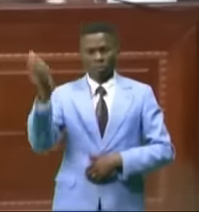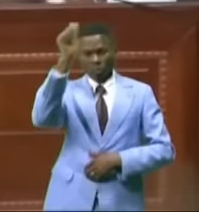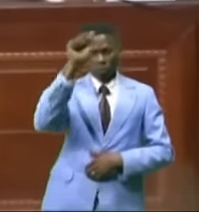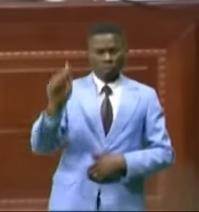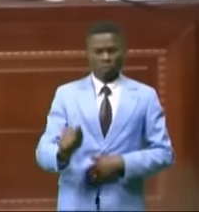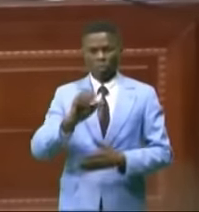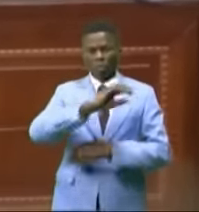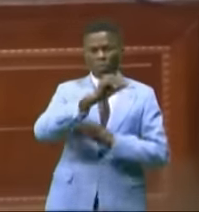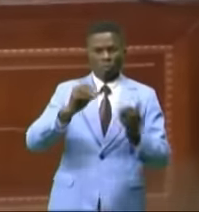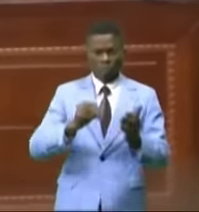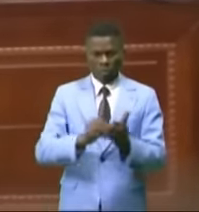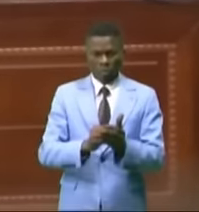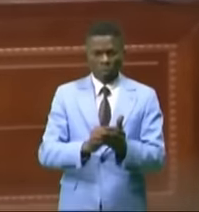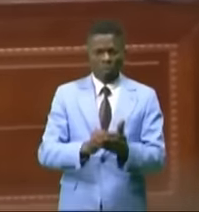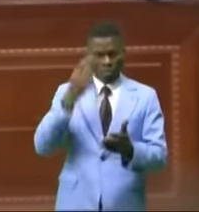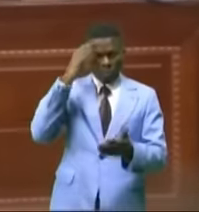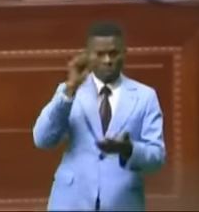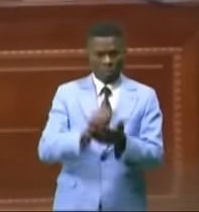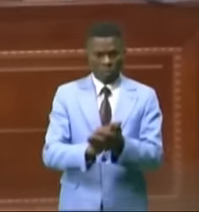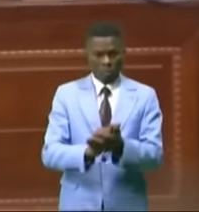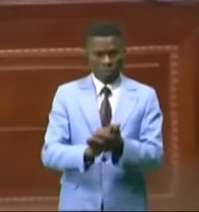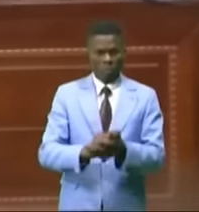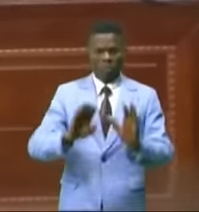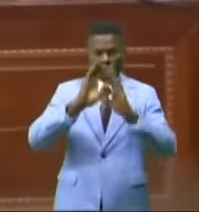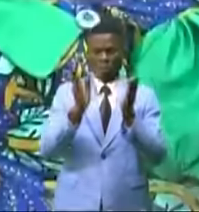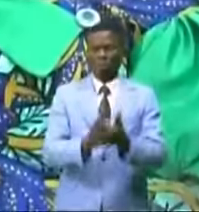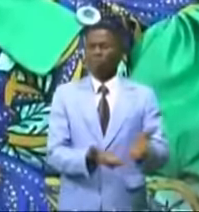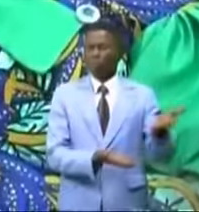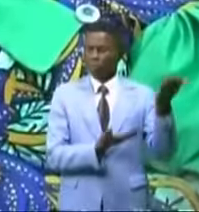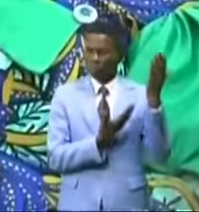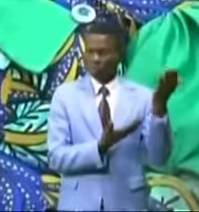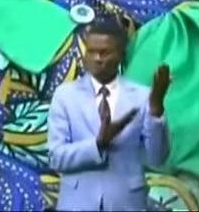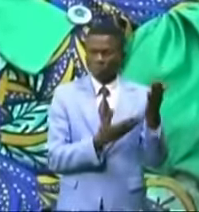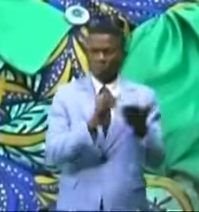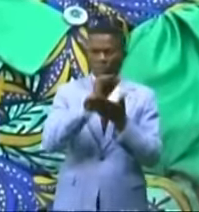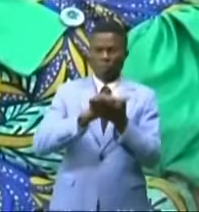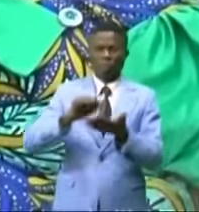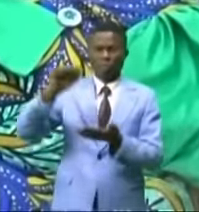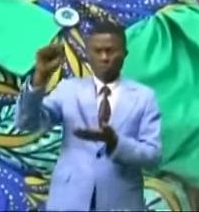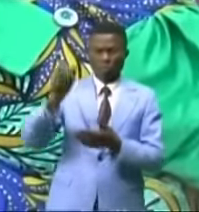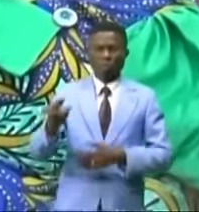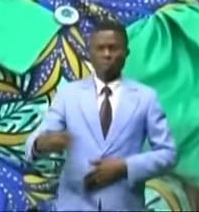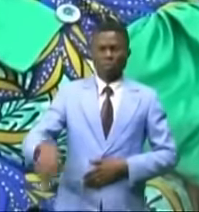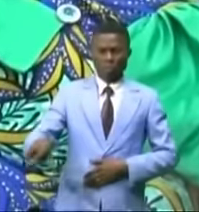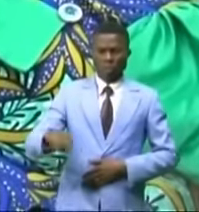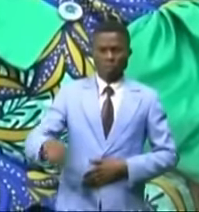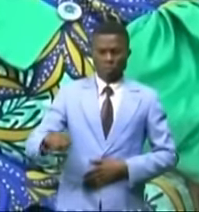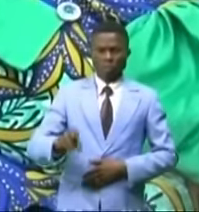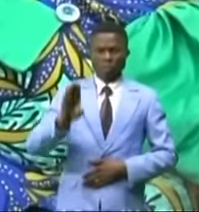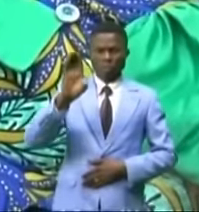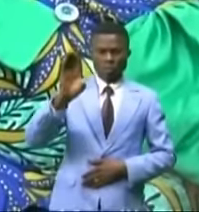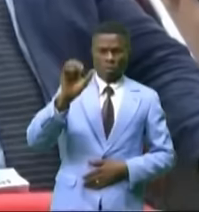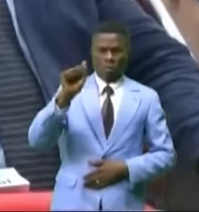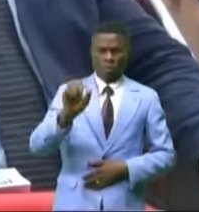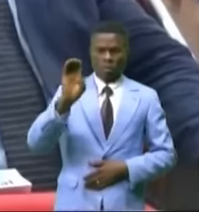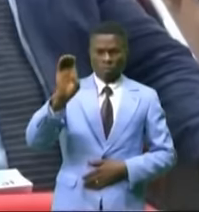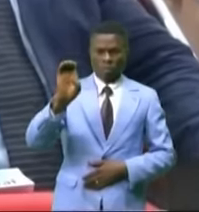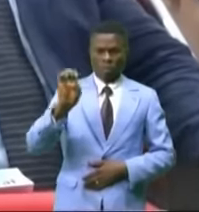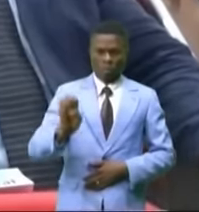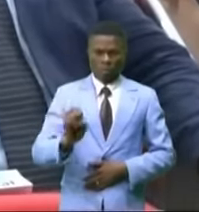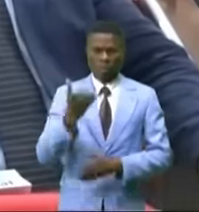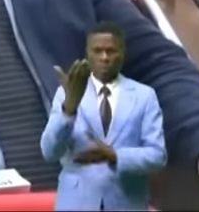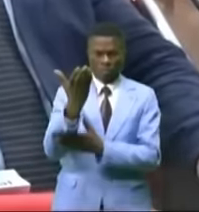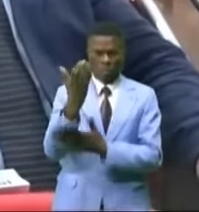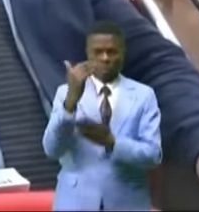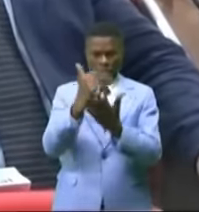centrale. C'est en cela que réside toute l'importance de ce séminaire régional de la CEAC dont les